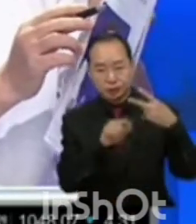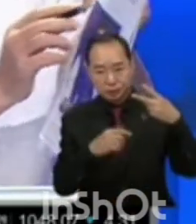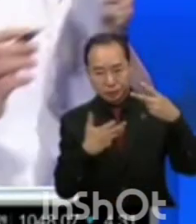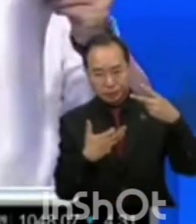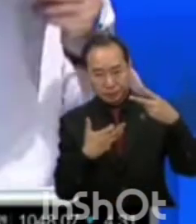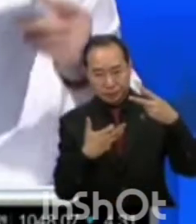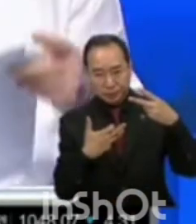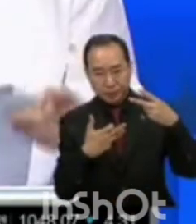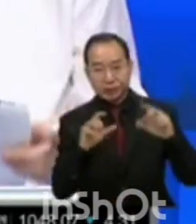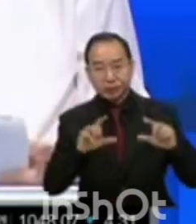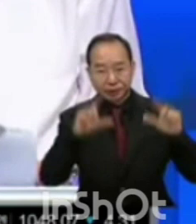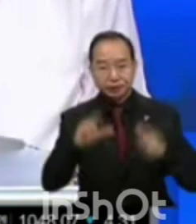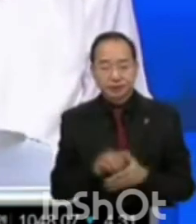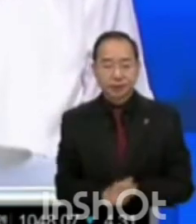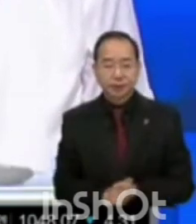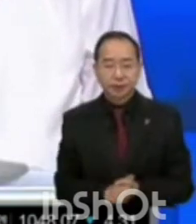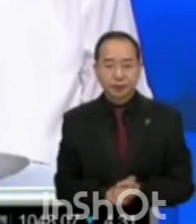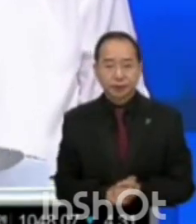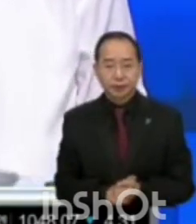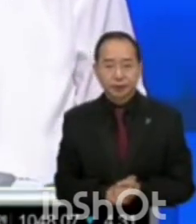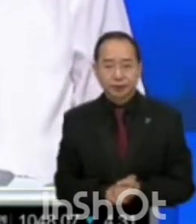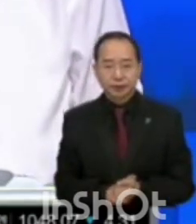18일에